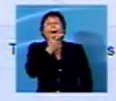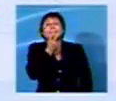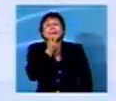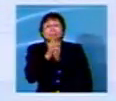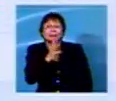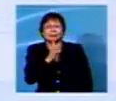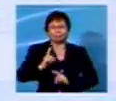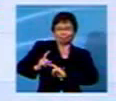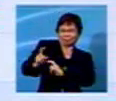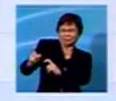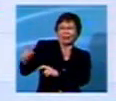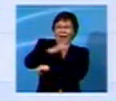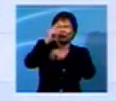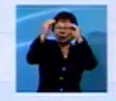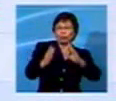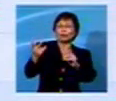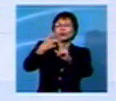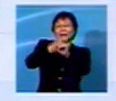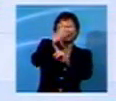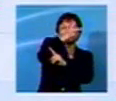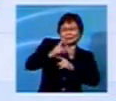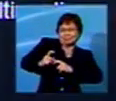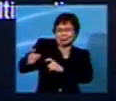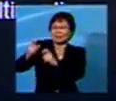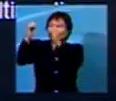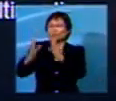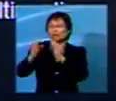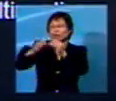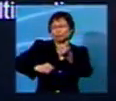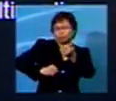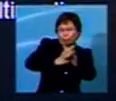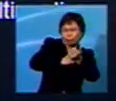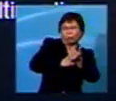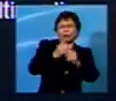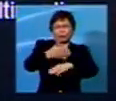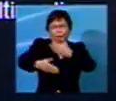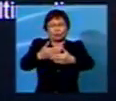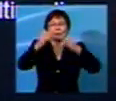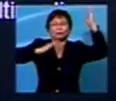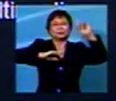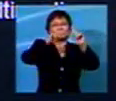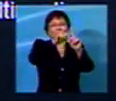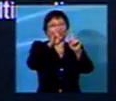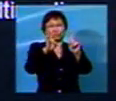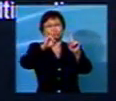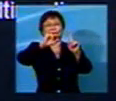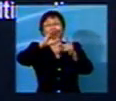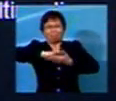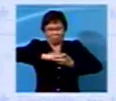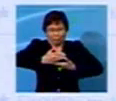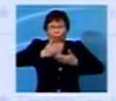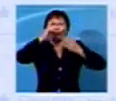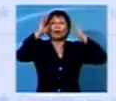ia hadiah hari guru daripada kerajaan sebagai tonggak kemajuan negara sehingga Kini lebih 1.7 juta netbook 1